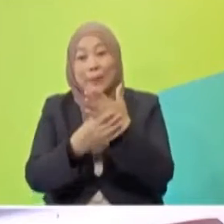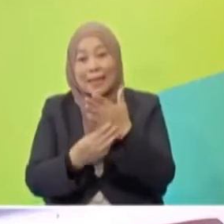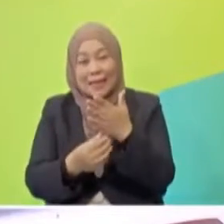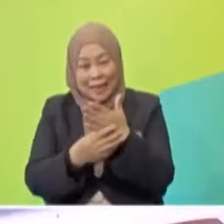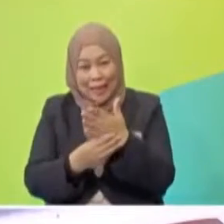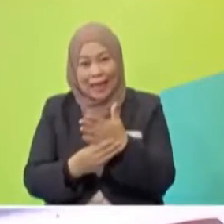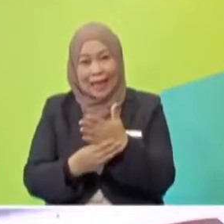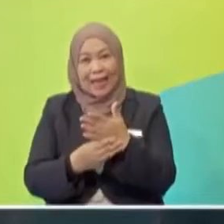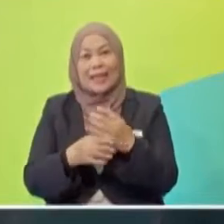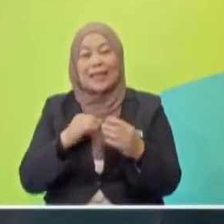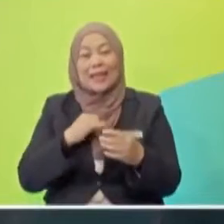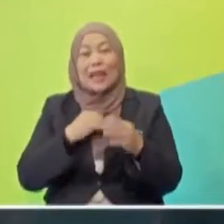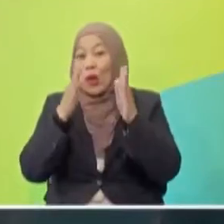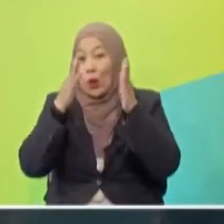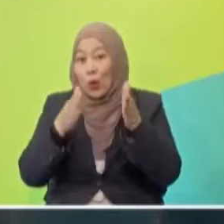manusia